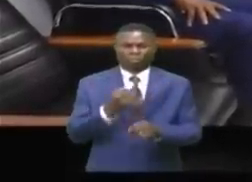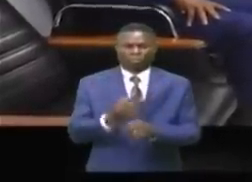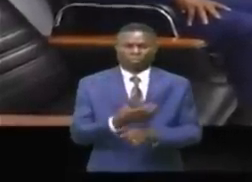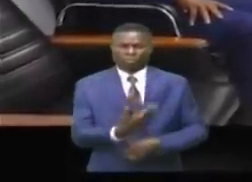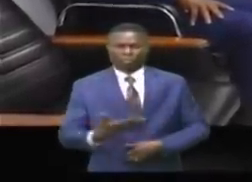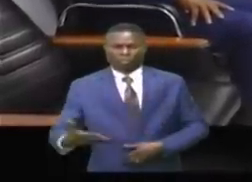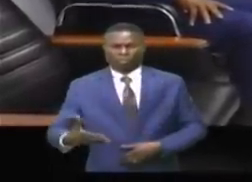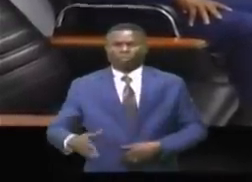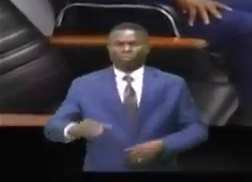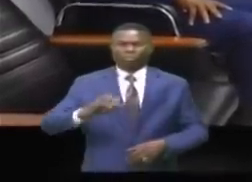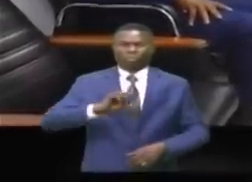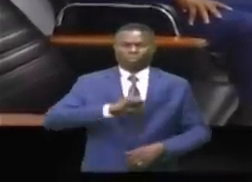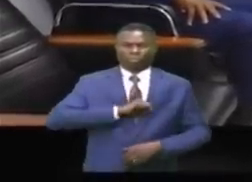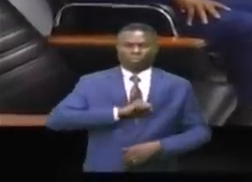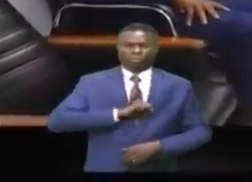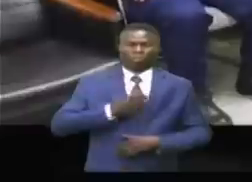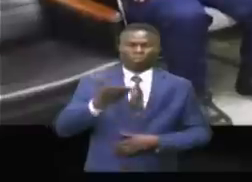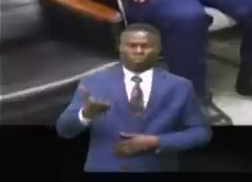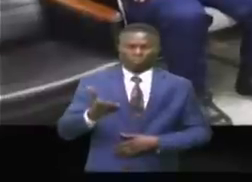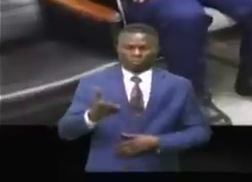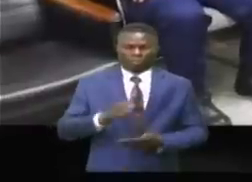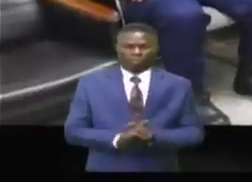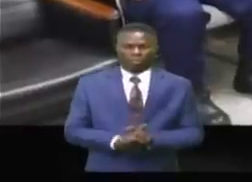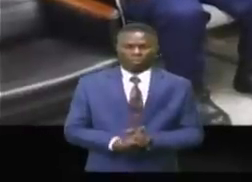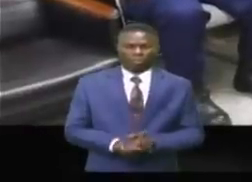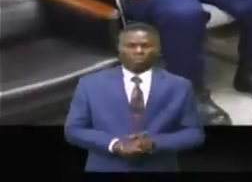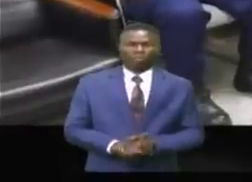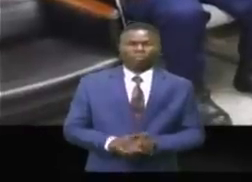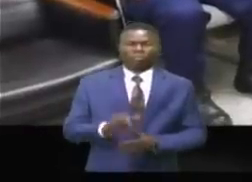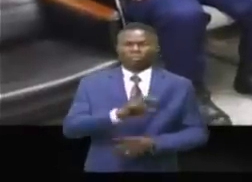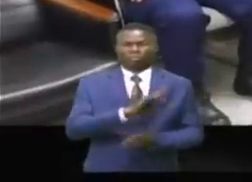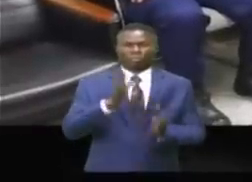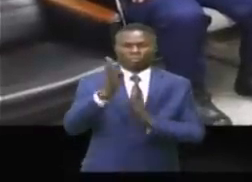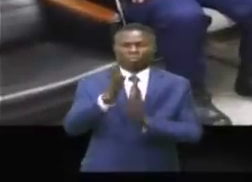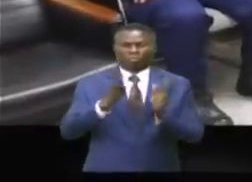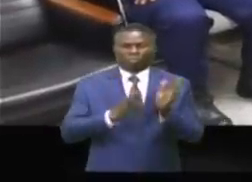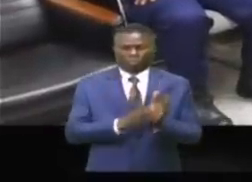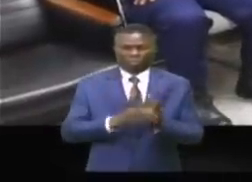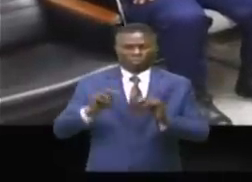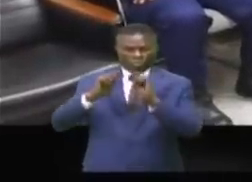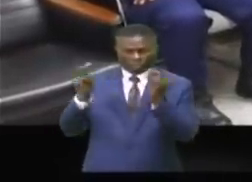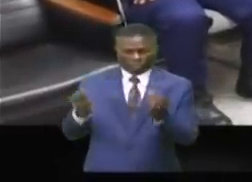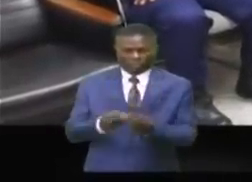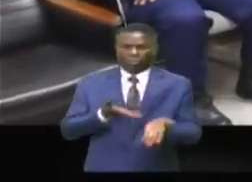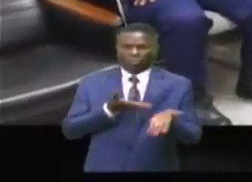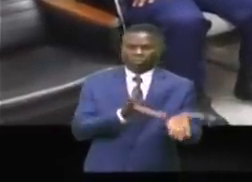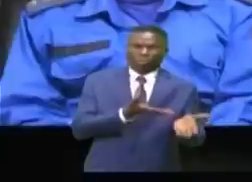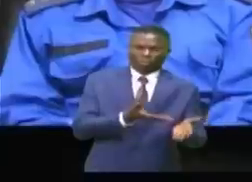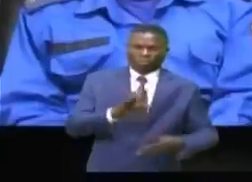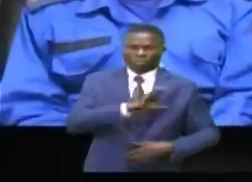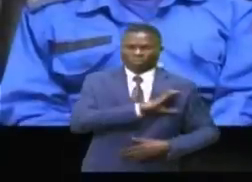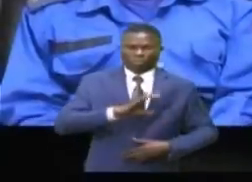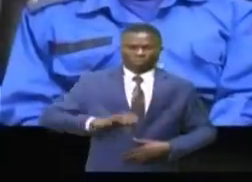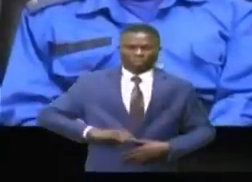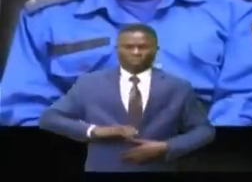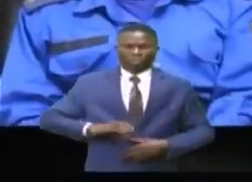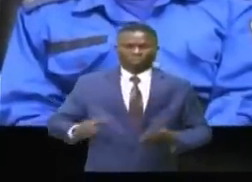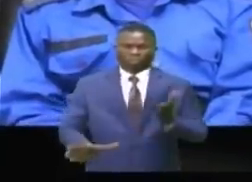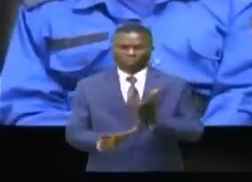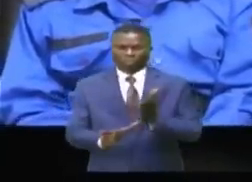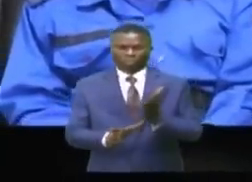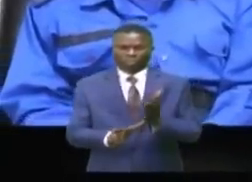logistique de la PNC. Cet effoïste de la 19e promotion va seconder le commissaire divisionnaire